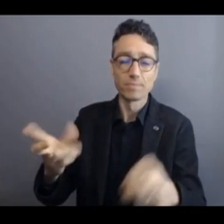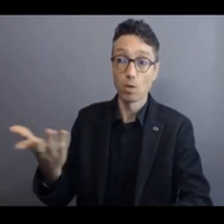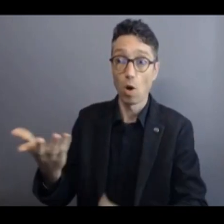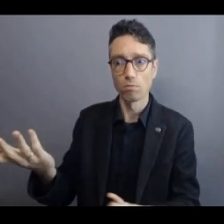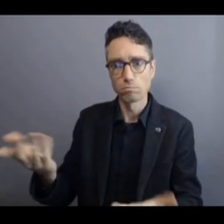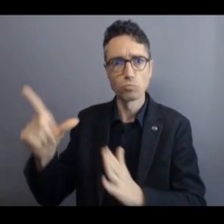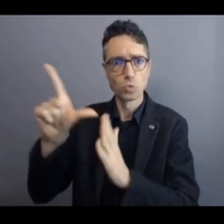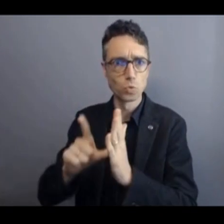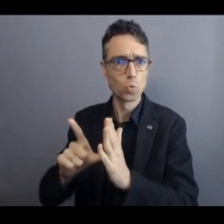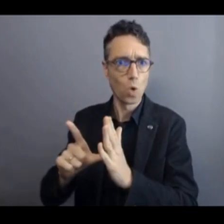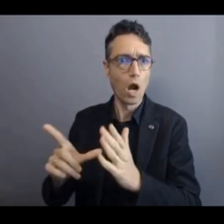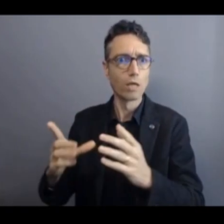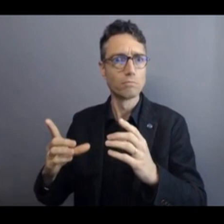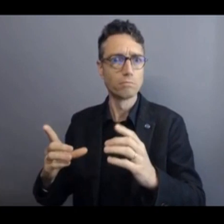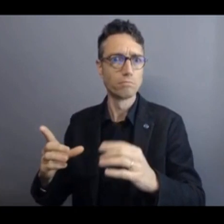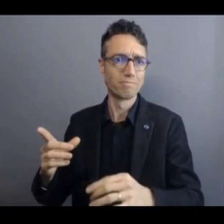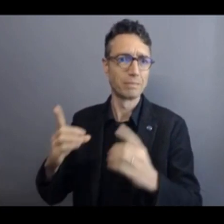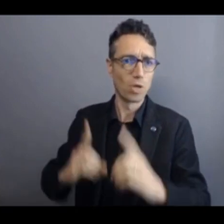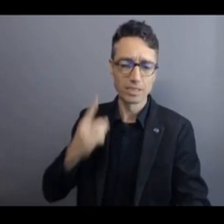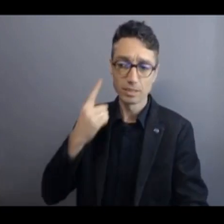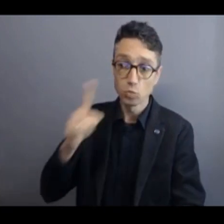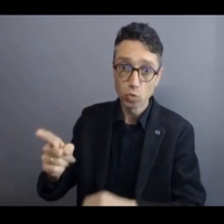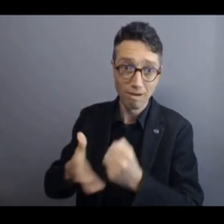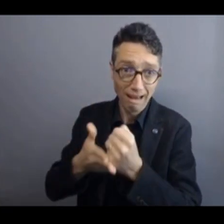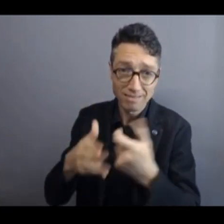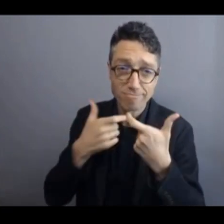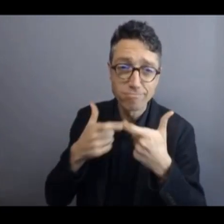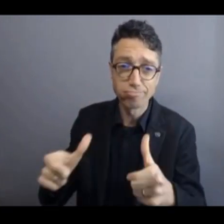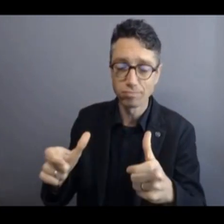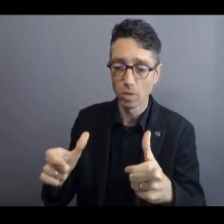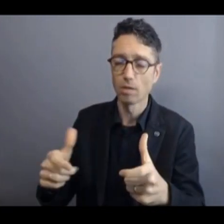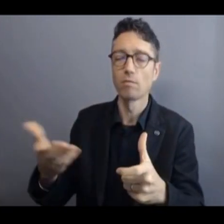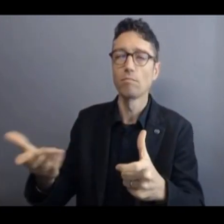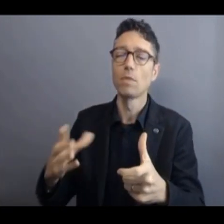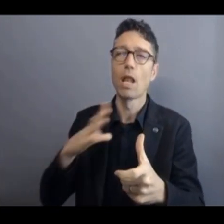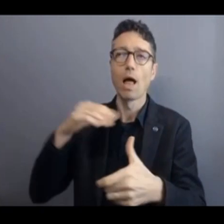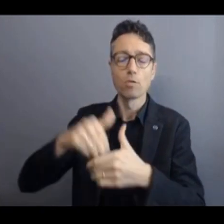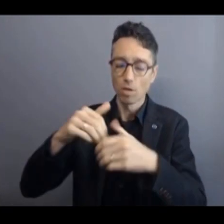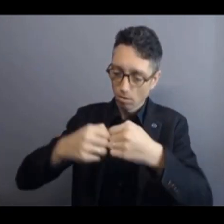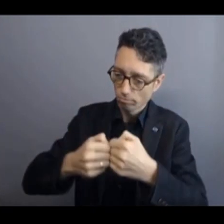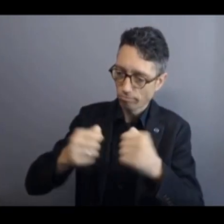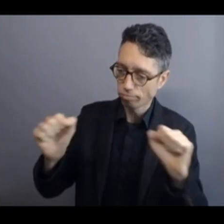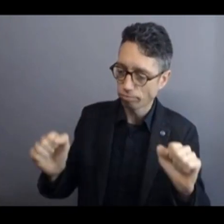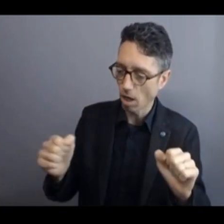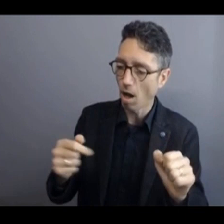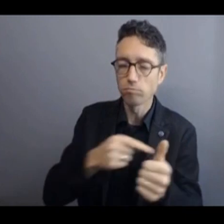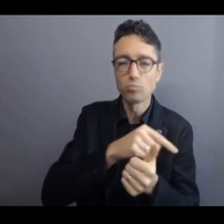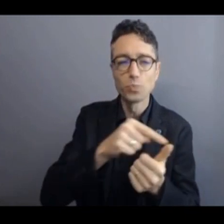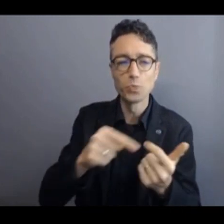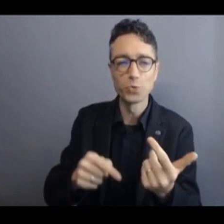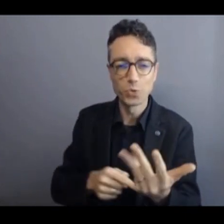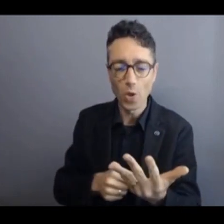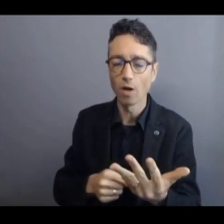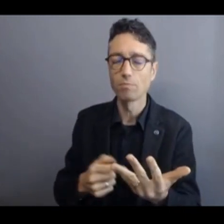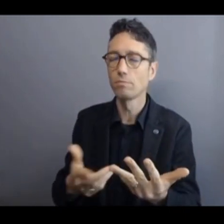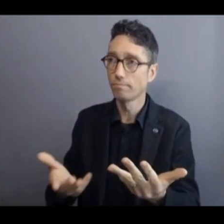elle comporte plusieurs mesures autour de l'usage de l'accessibilité. Après 20 ans d'efforts à faire des aménagements, il fallait vraiment accompagner